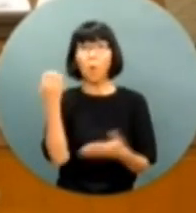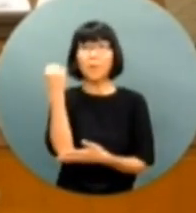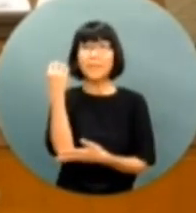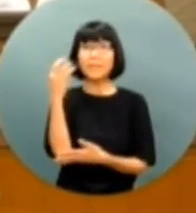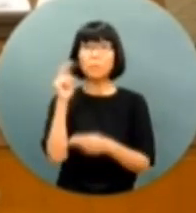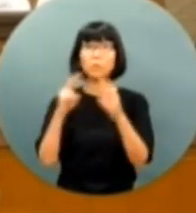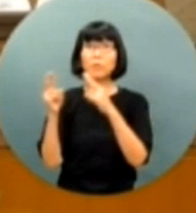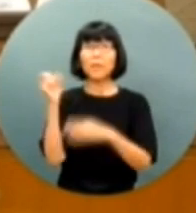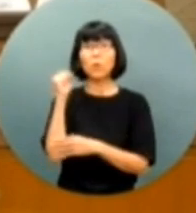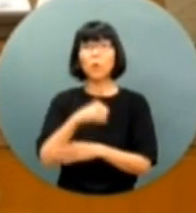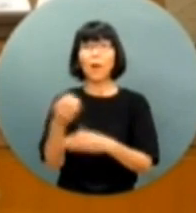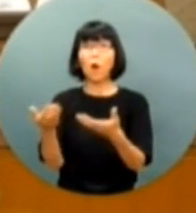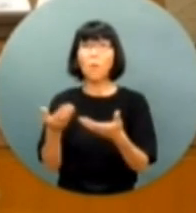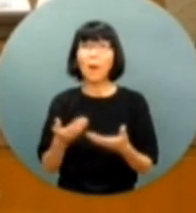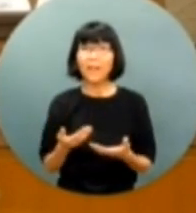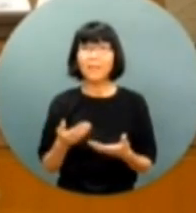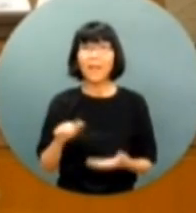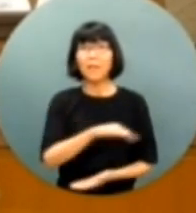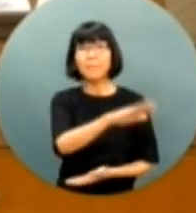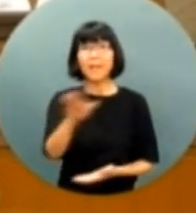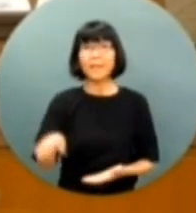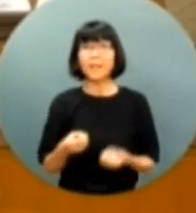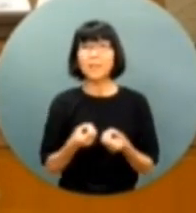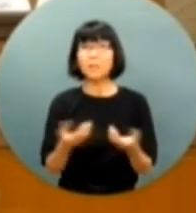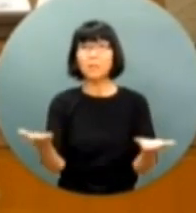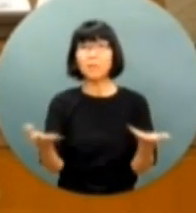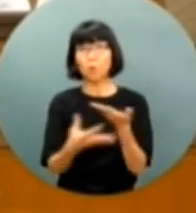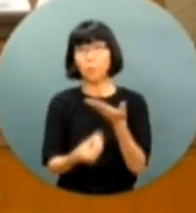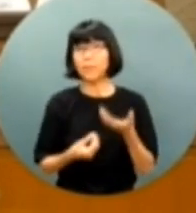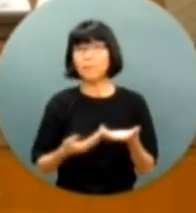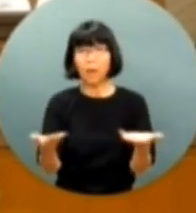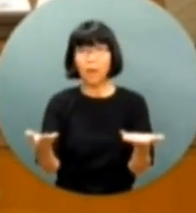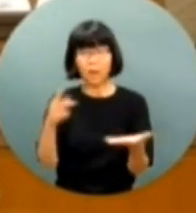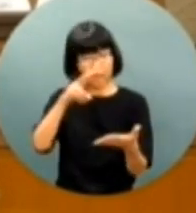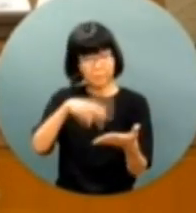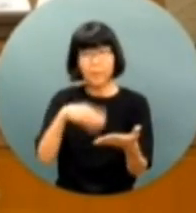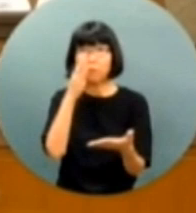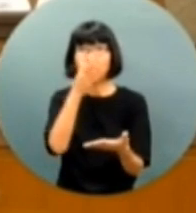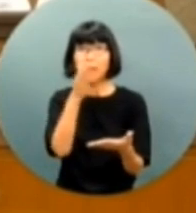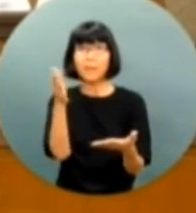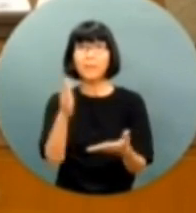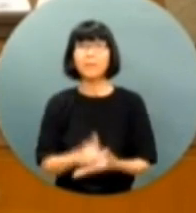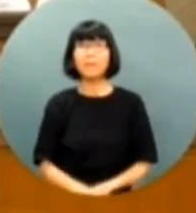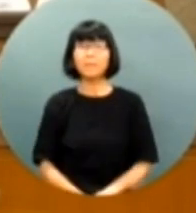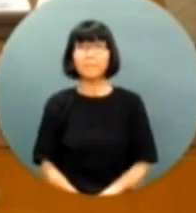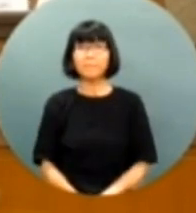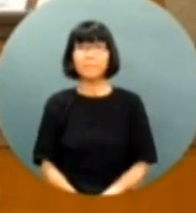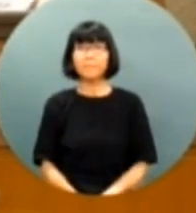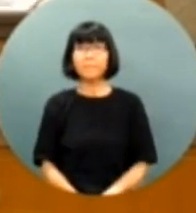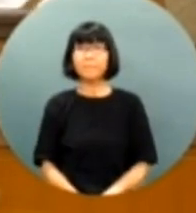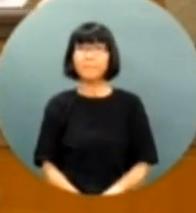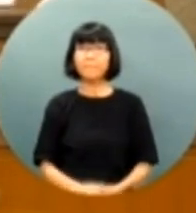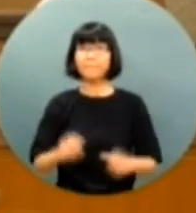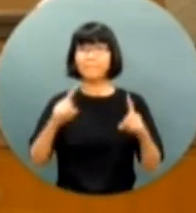まして、2つの新聞記事を議場の皆様に配布させていただきましたので、ご覧いただけますでしょうか。こちらの A